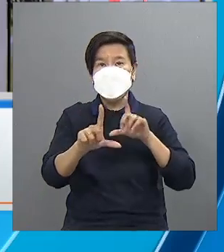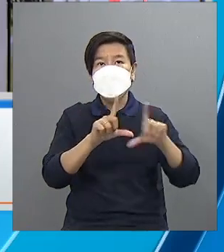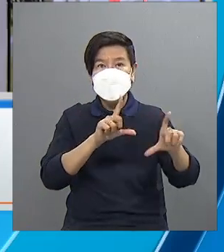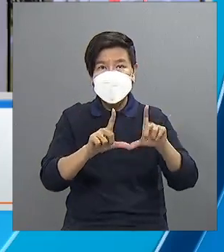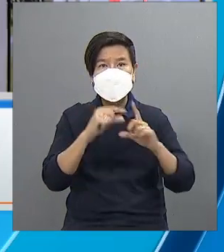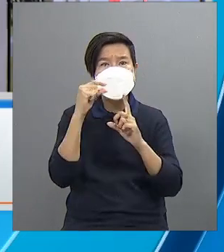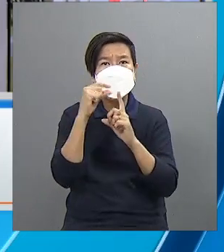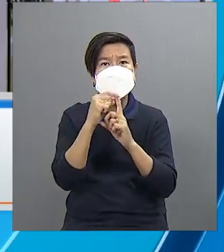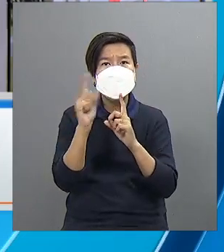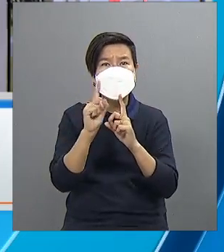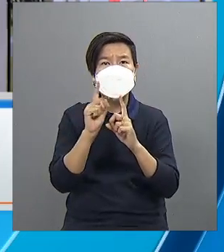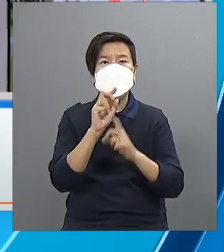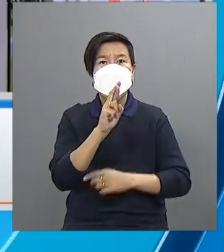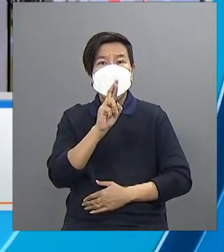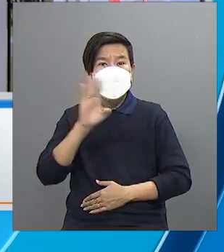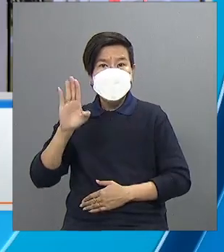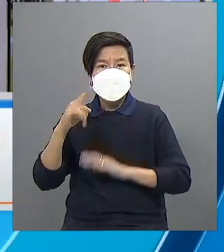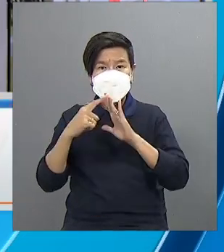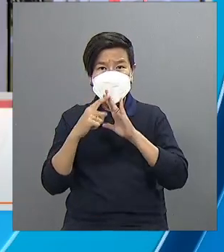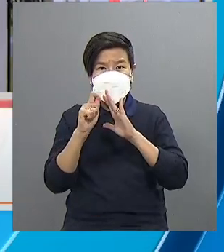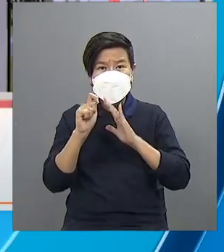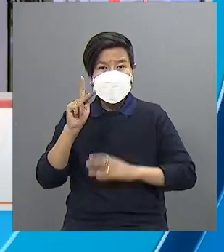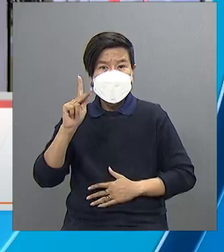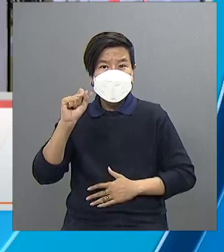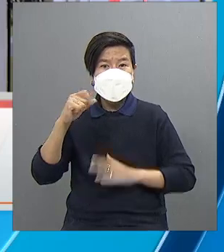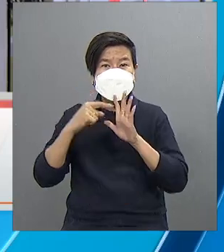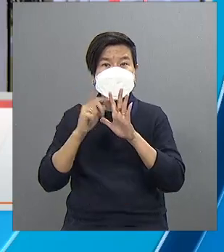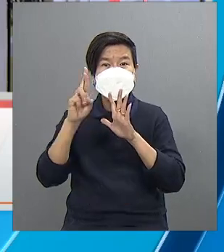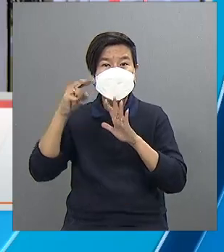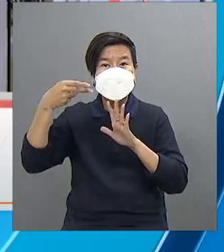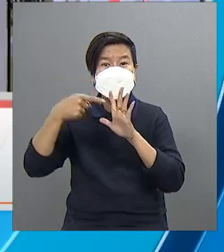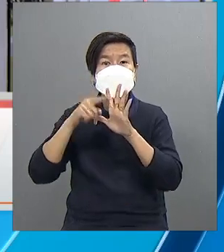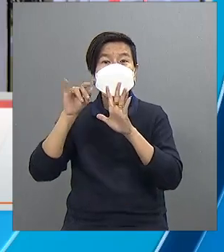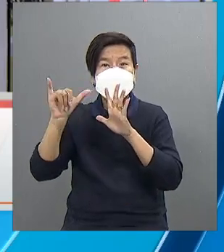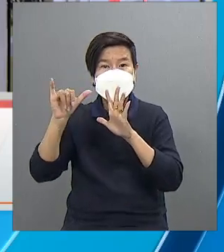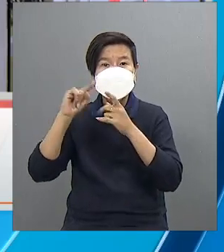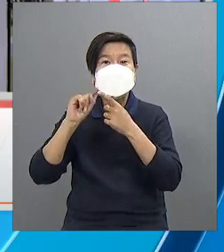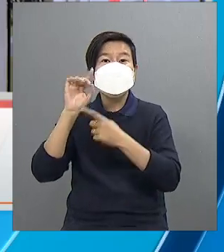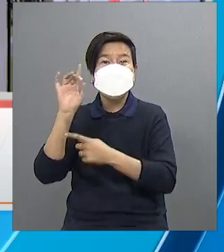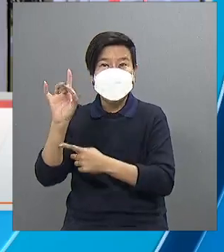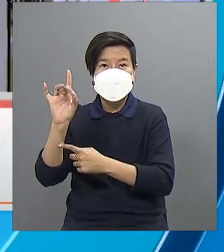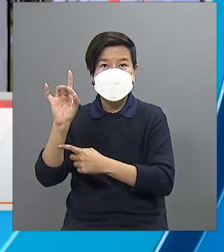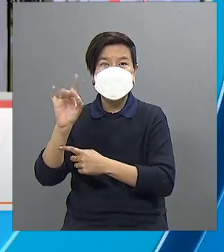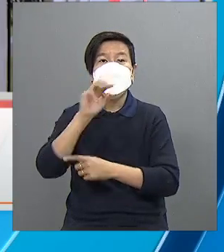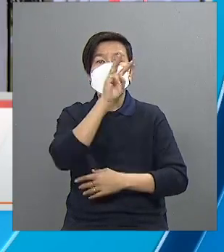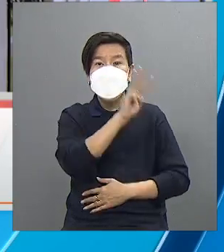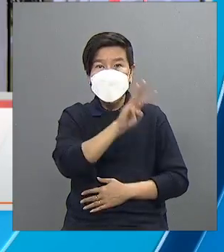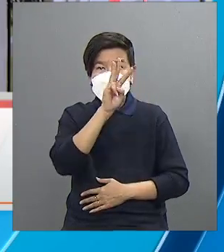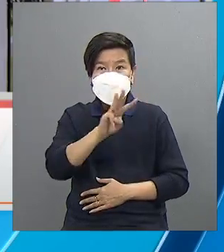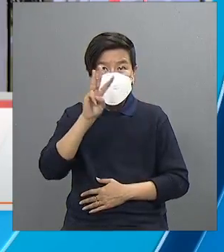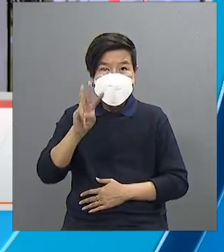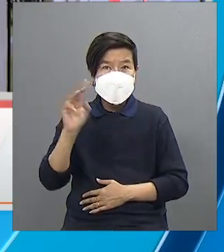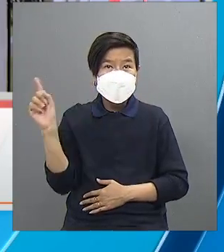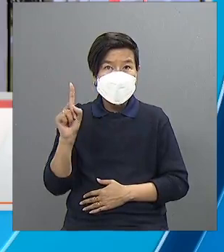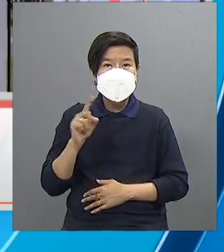ระบบแ้งอกษารหายท่า 8 ก็จะเจอนะครับถ้าเป็นของใน searchนหนาเว็ไตเว็แชันก็พมพเพวา P